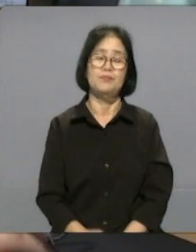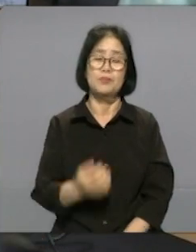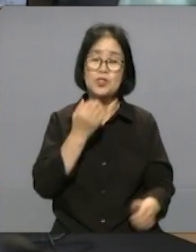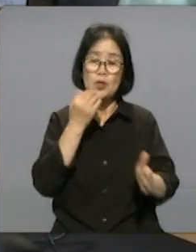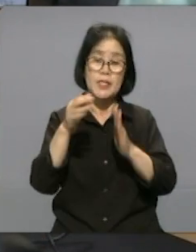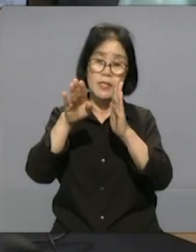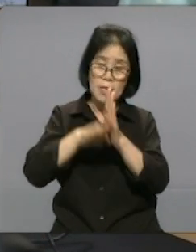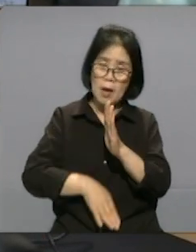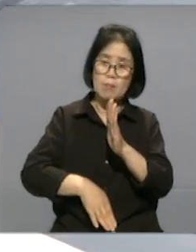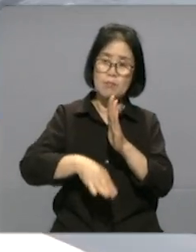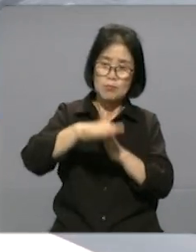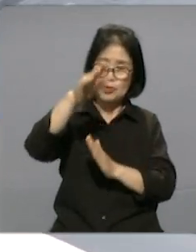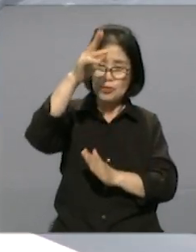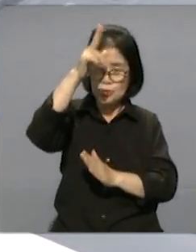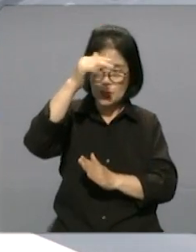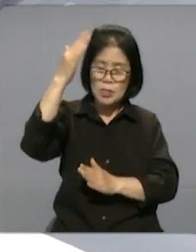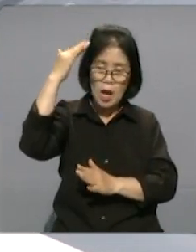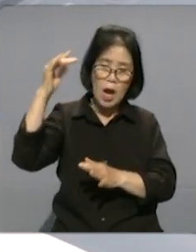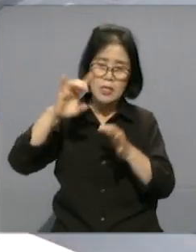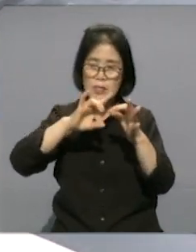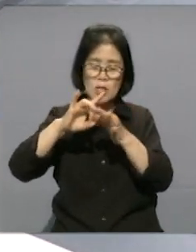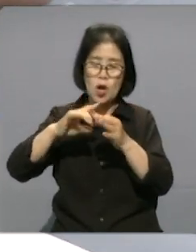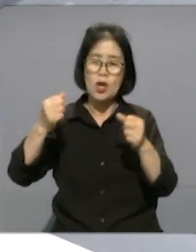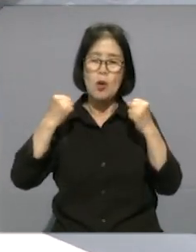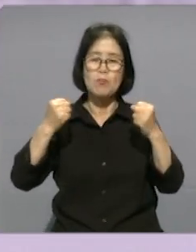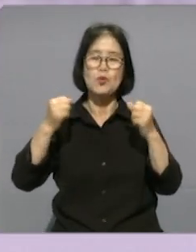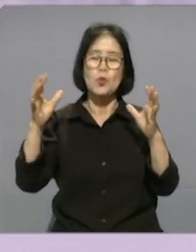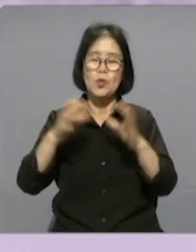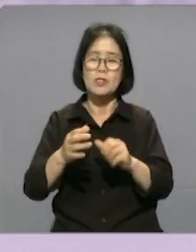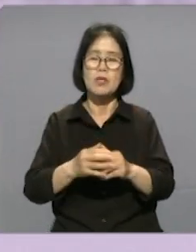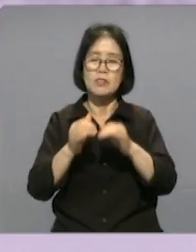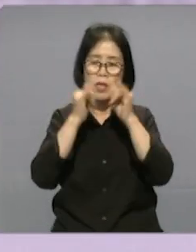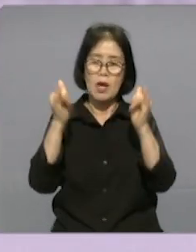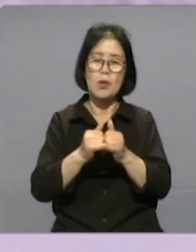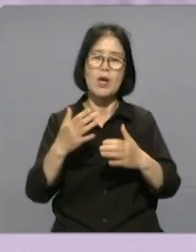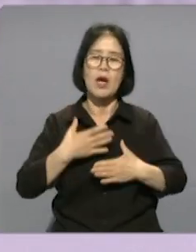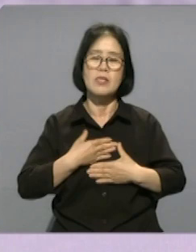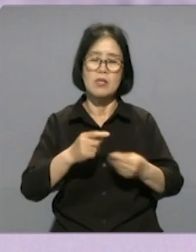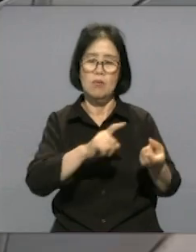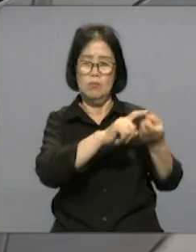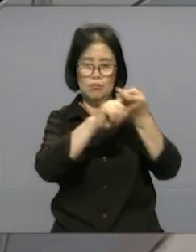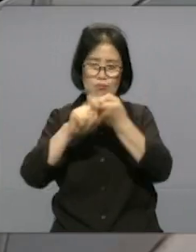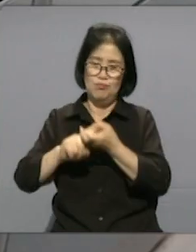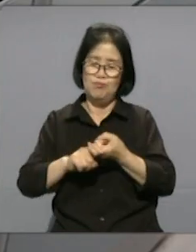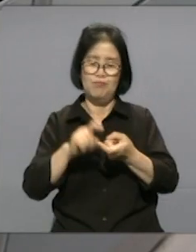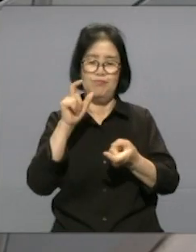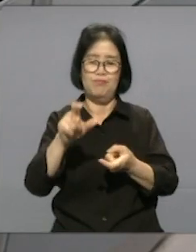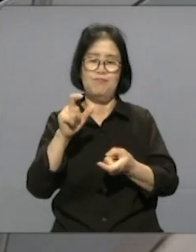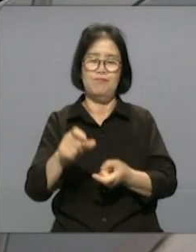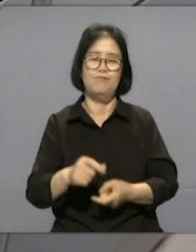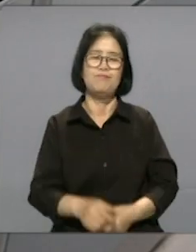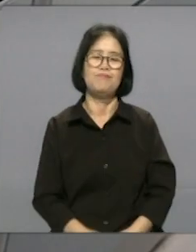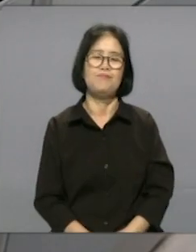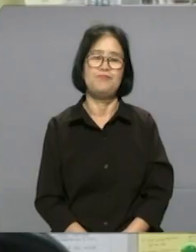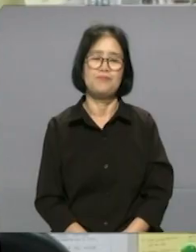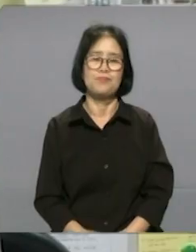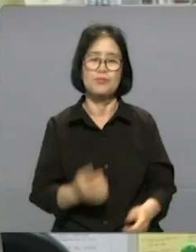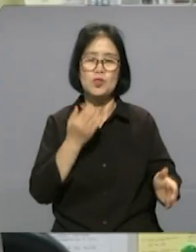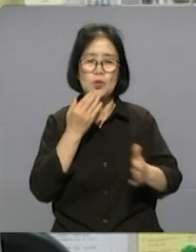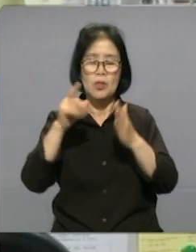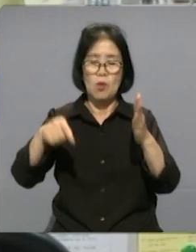경기 남북부경찰 한전등과도 협조 체계를 구축해 사회안전망으로 자리잡았습니다 돈의